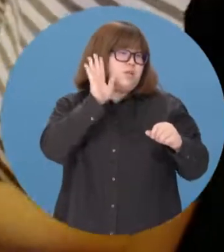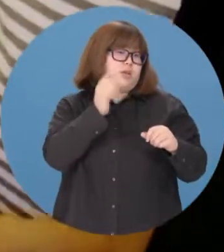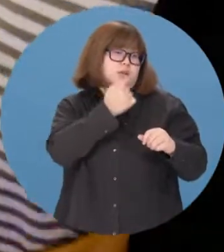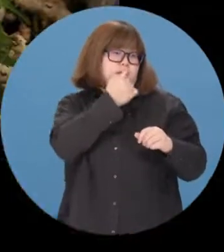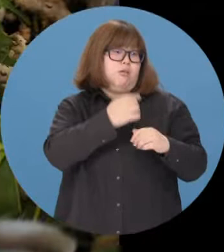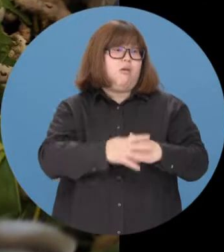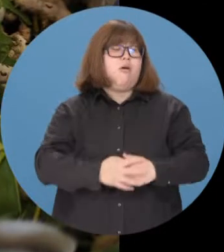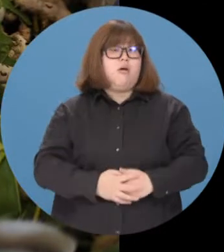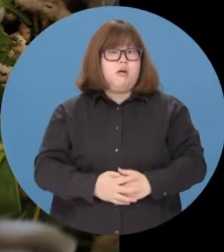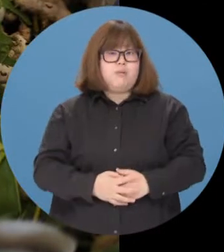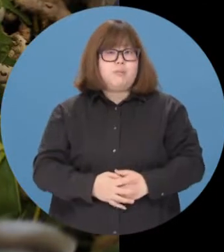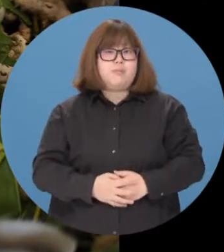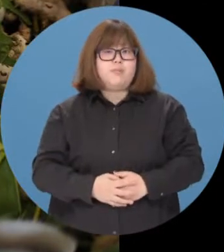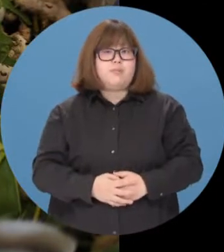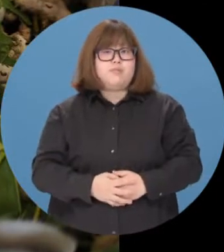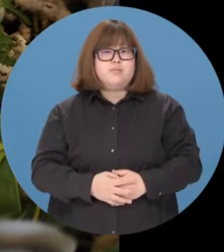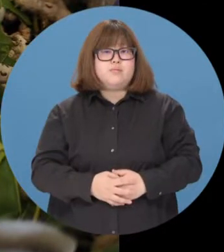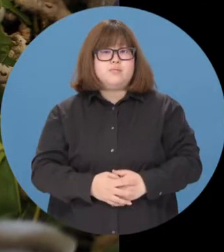う、うん。